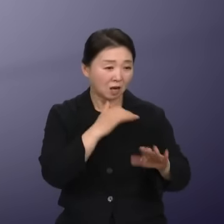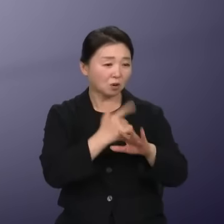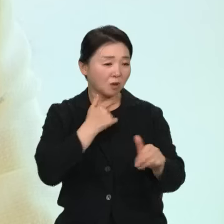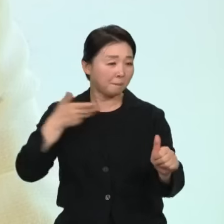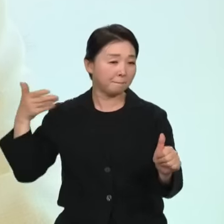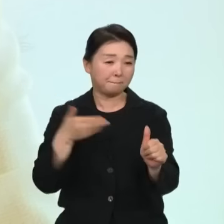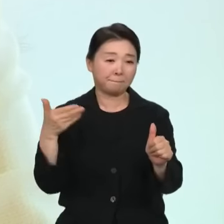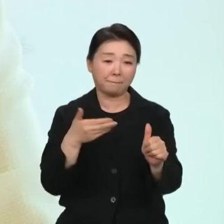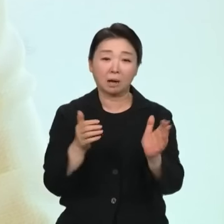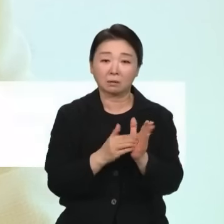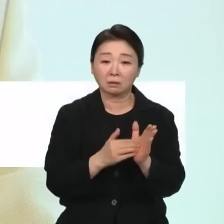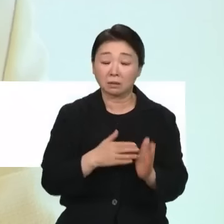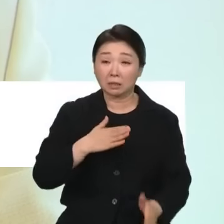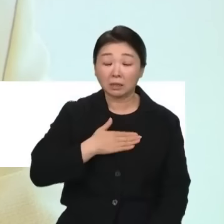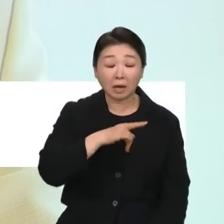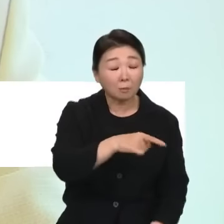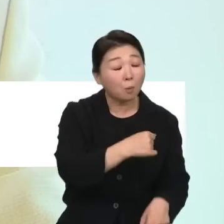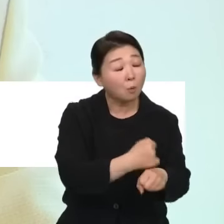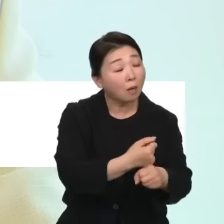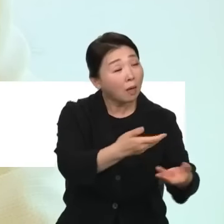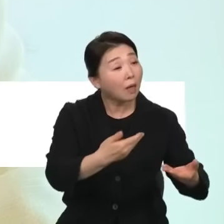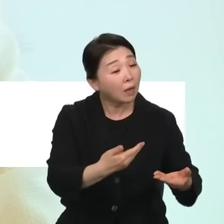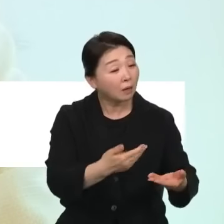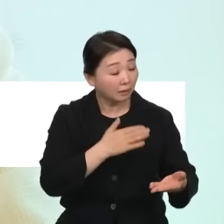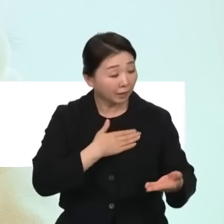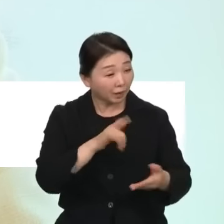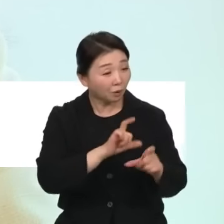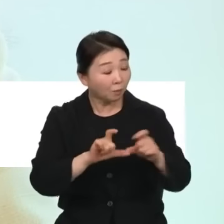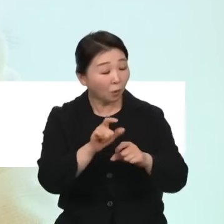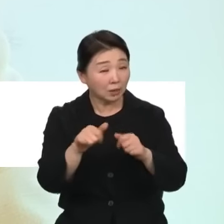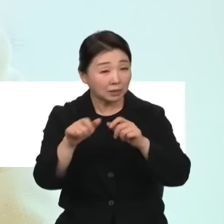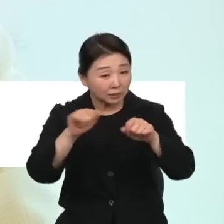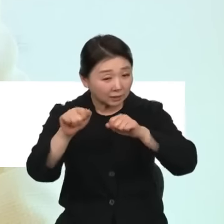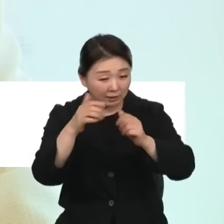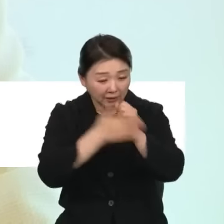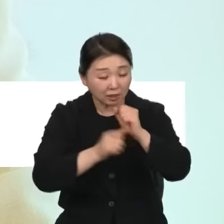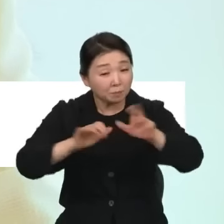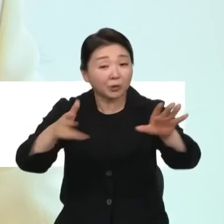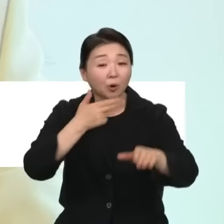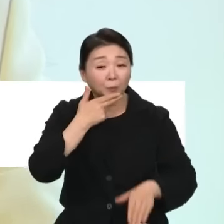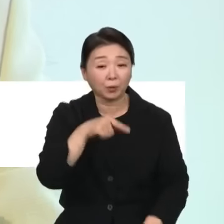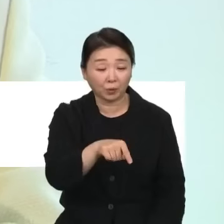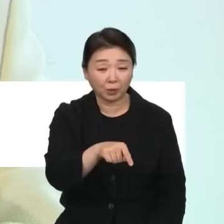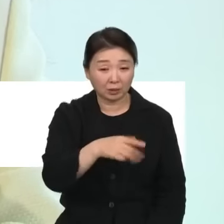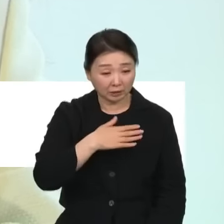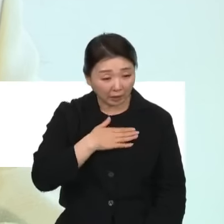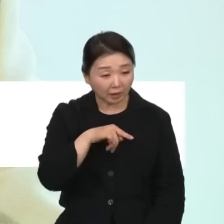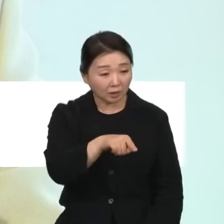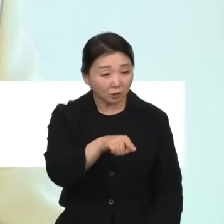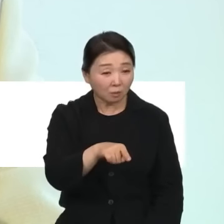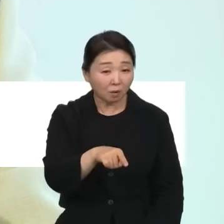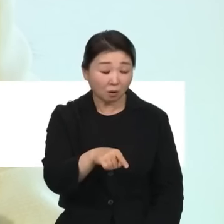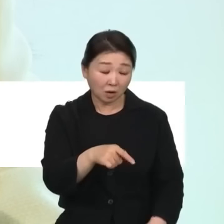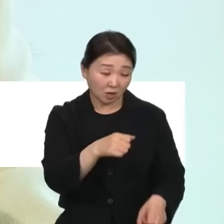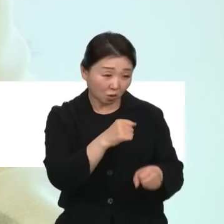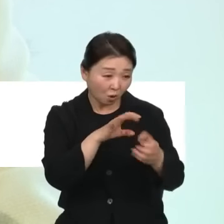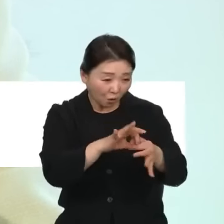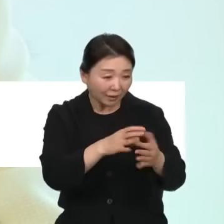시작했습니다. 나랑 뭘 해주면은 뭐 내가 이걸 더 이상 안 퍼뜨리겠다. 혹은 나랑 이거를 뭐 해주지 않으면은